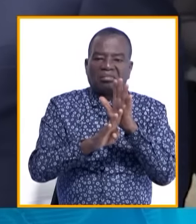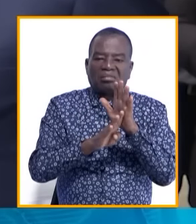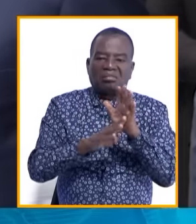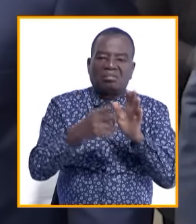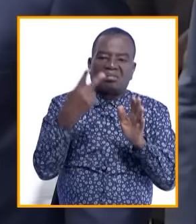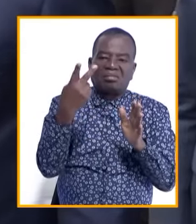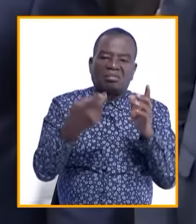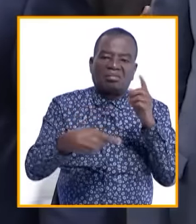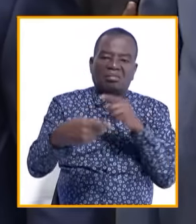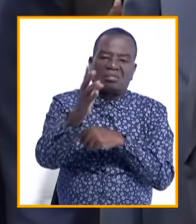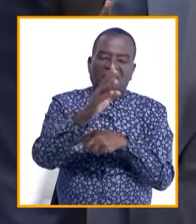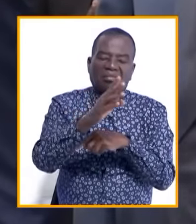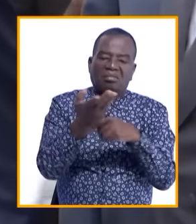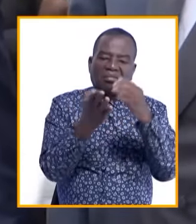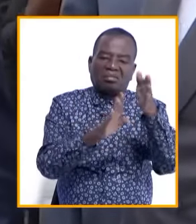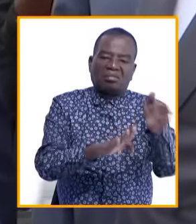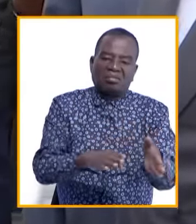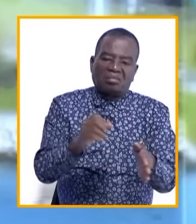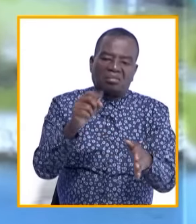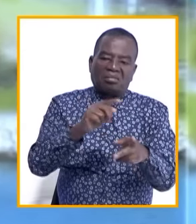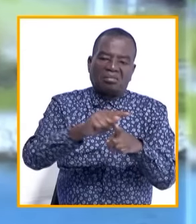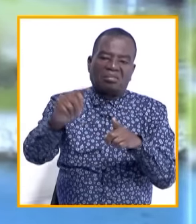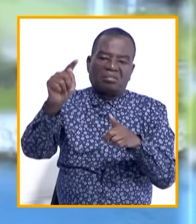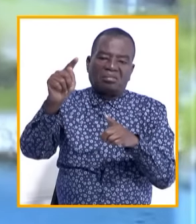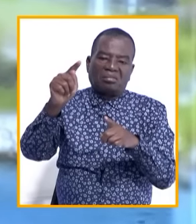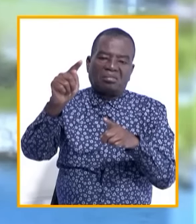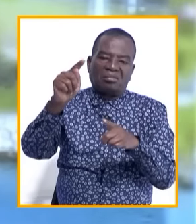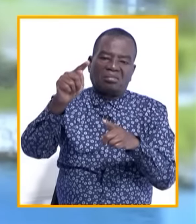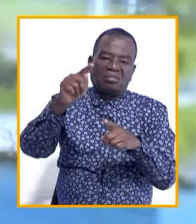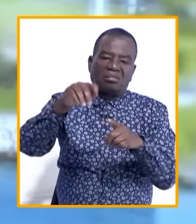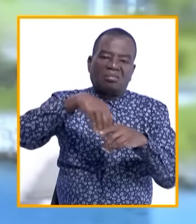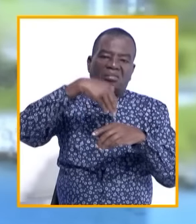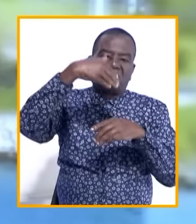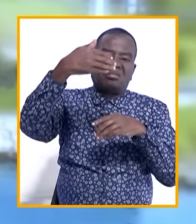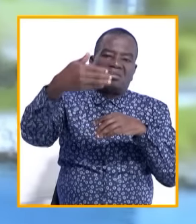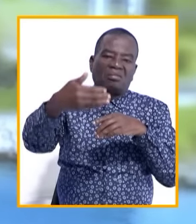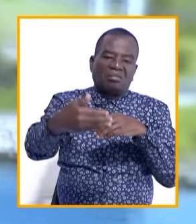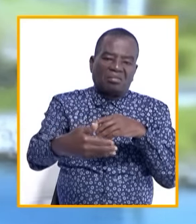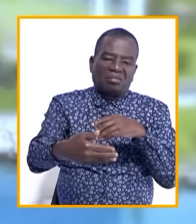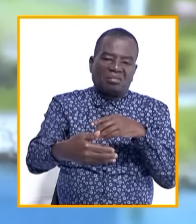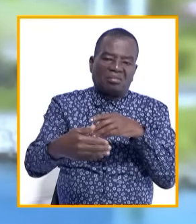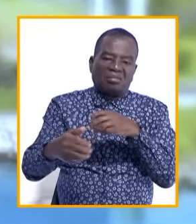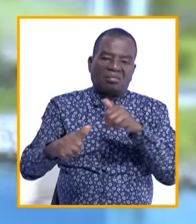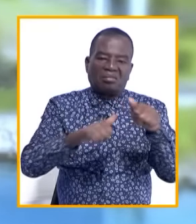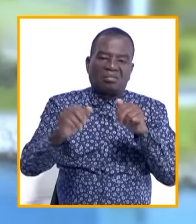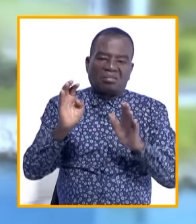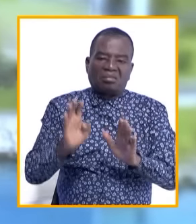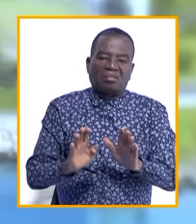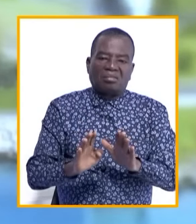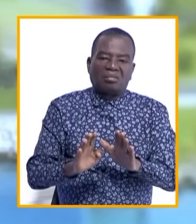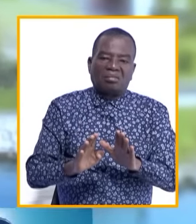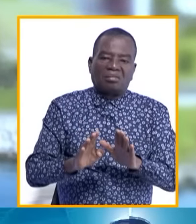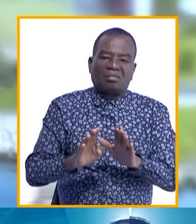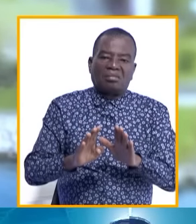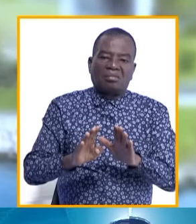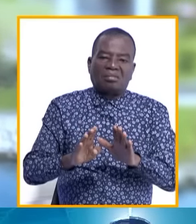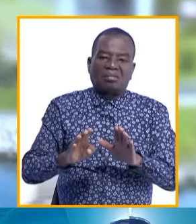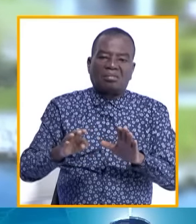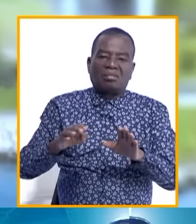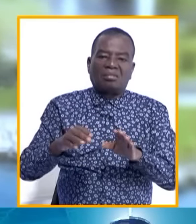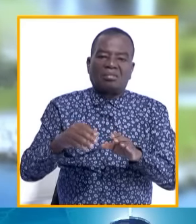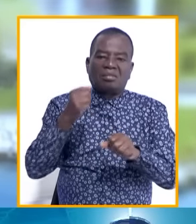de 2 morts et 11 blessés. Dans la suite de l'actualité, la reprise de l'opération de fermeture